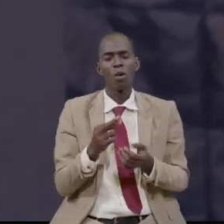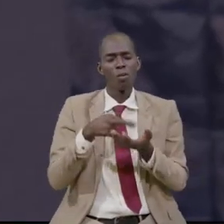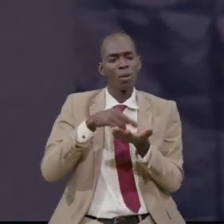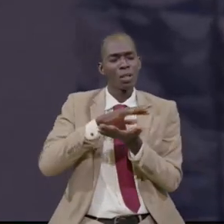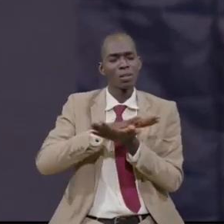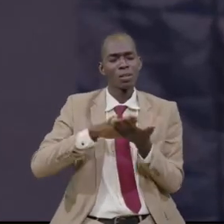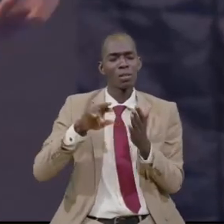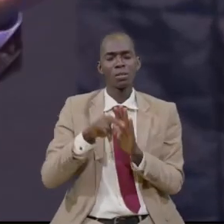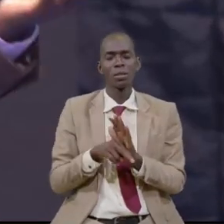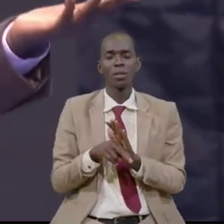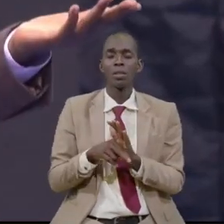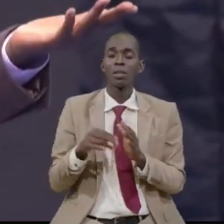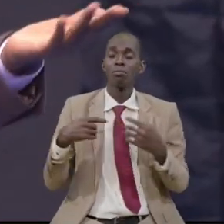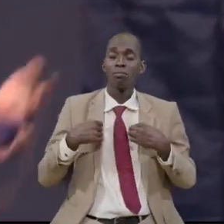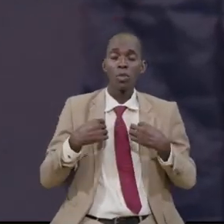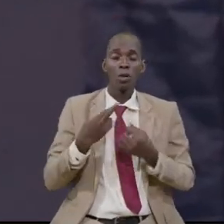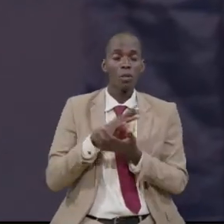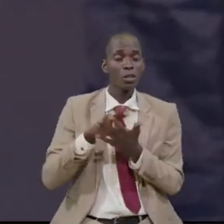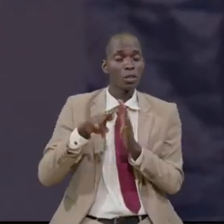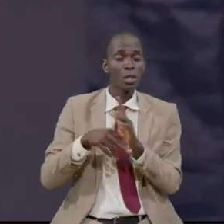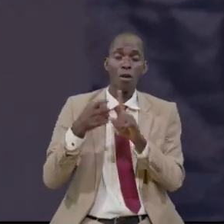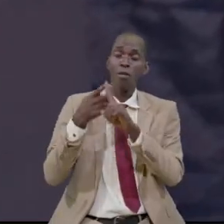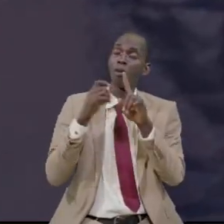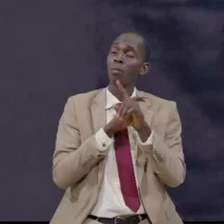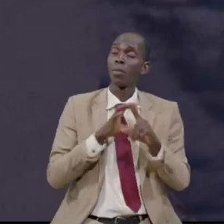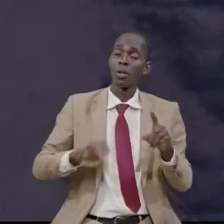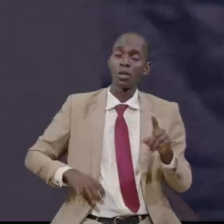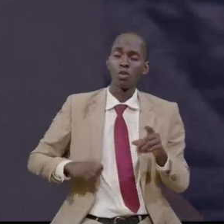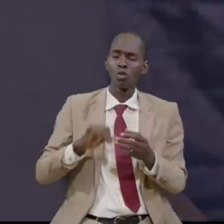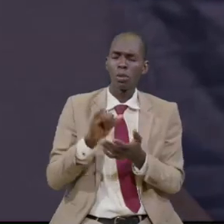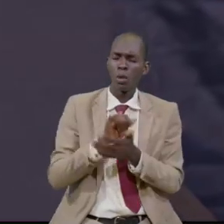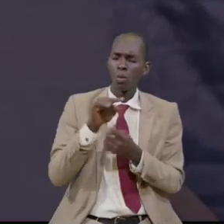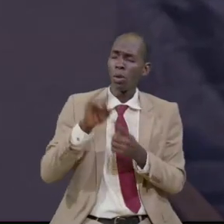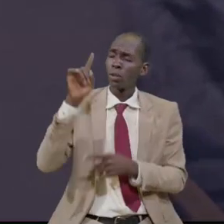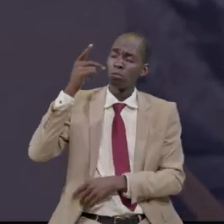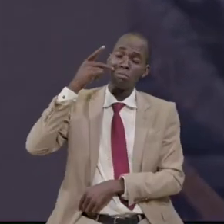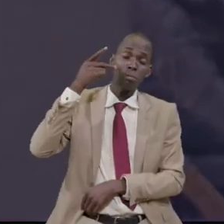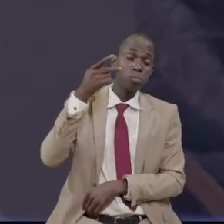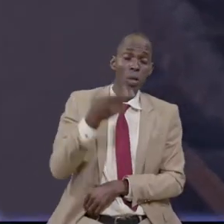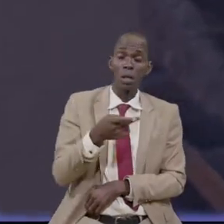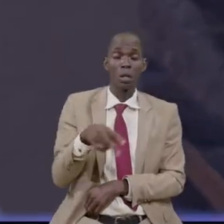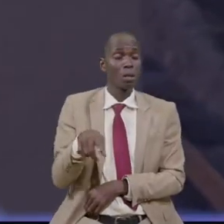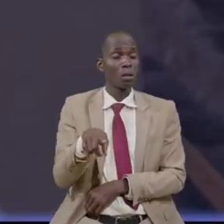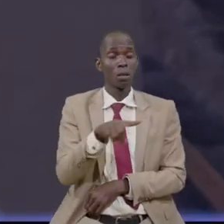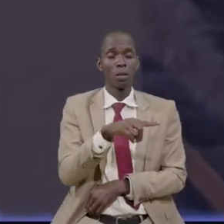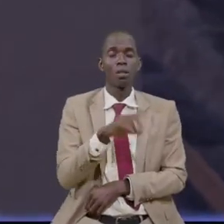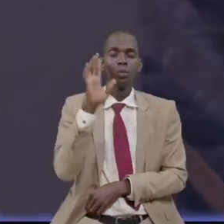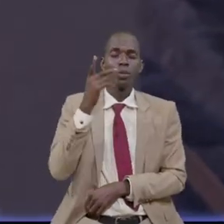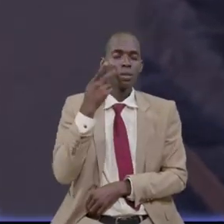la justice venant de Christ, afin que quand tu les vois en tant